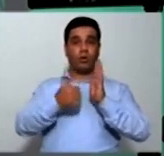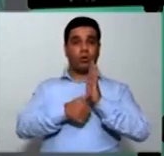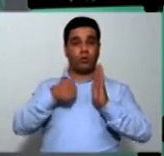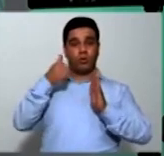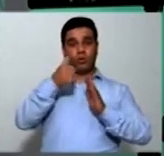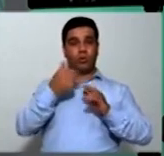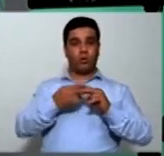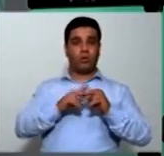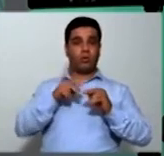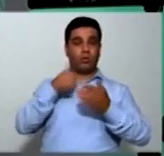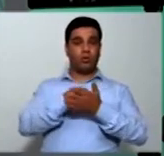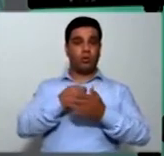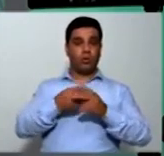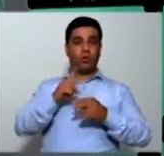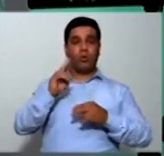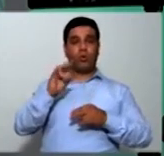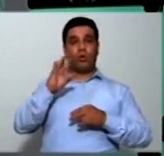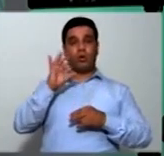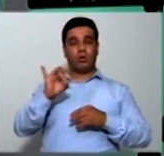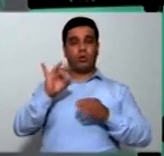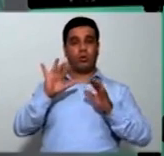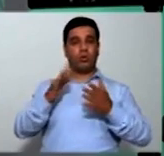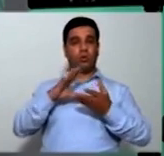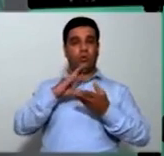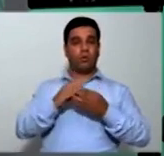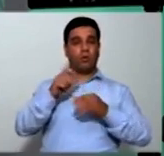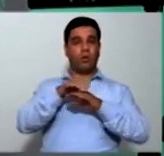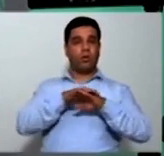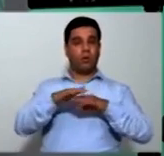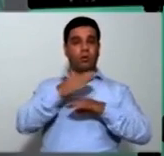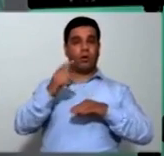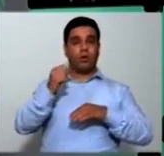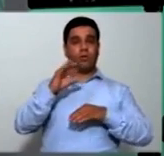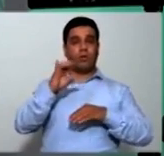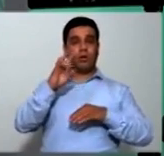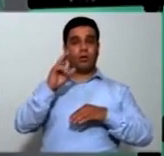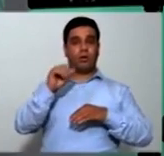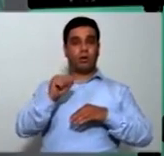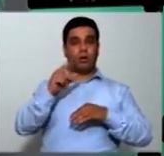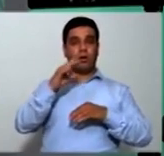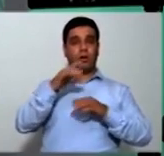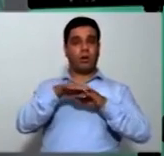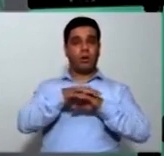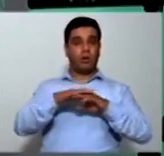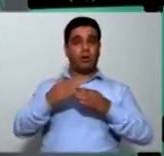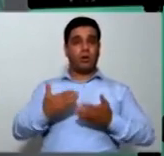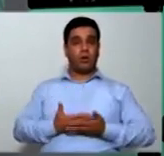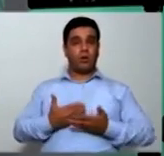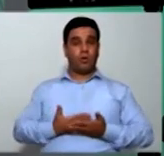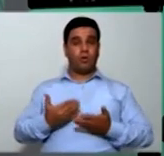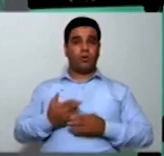1934-1956 yillarga qadar quloqlashtirish oqibatlari xalqning gardanida, xalqning hayotida o'z